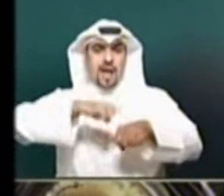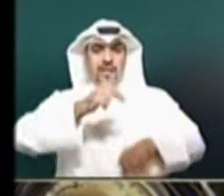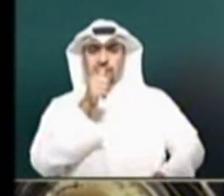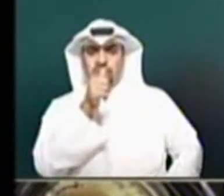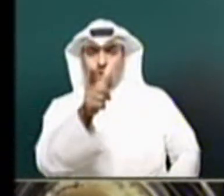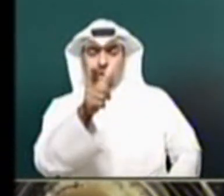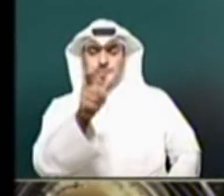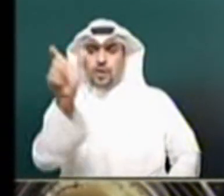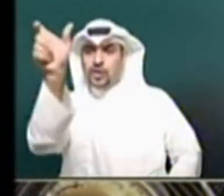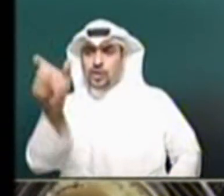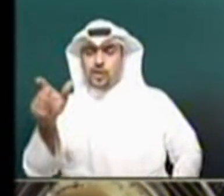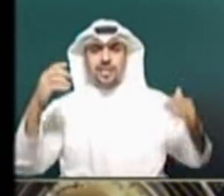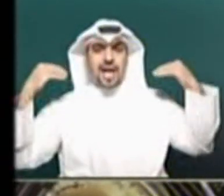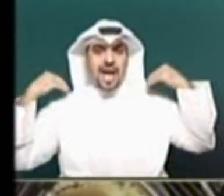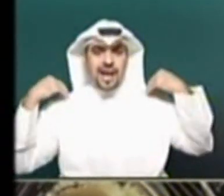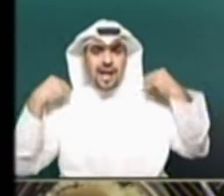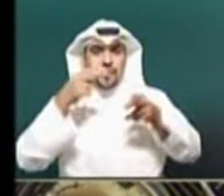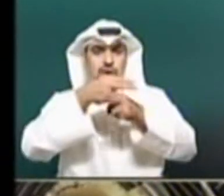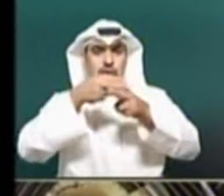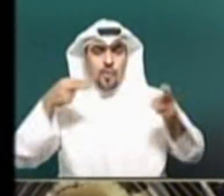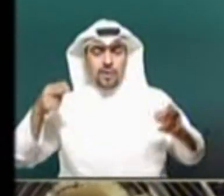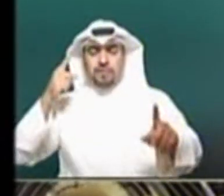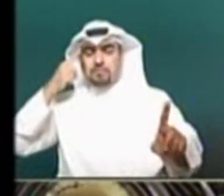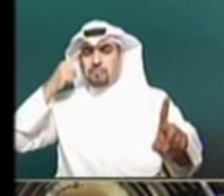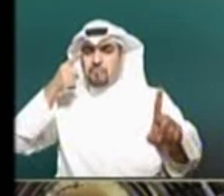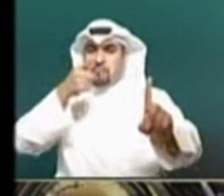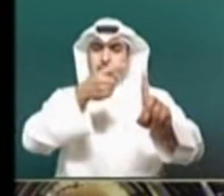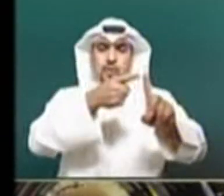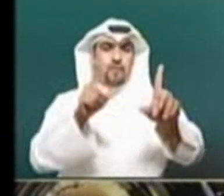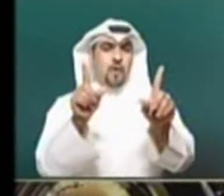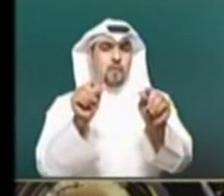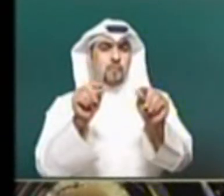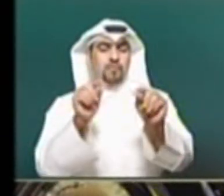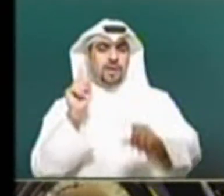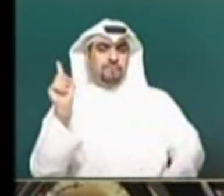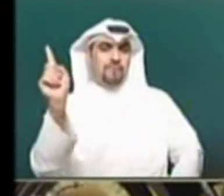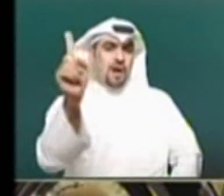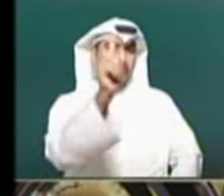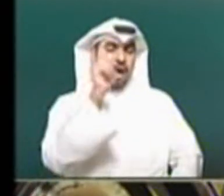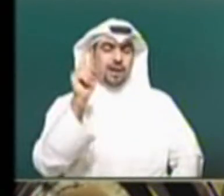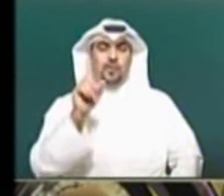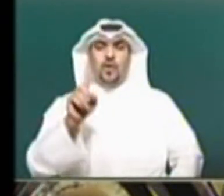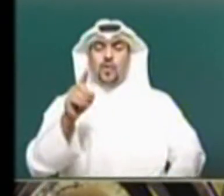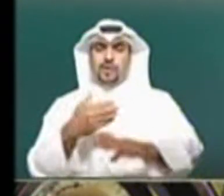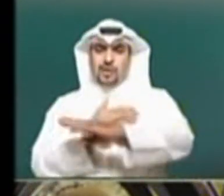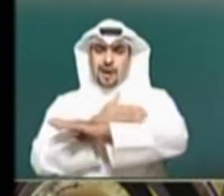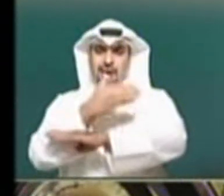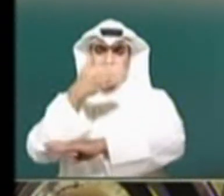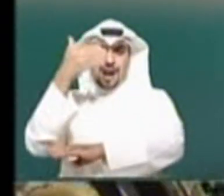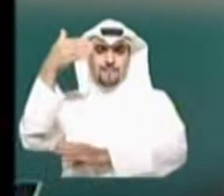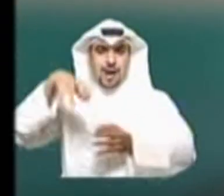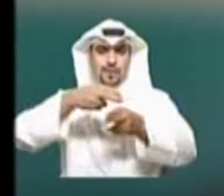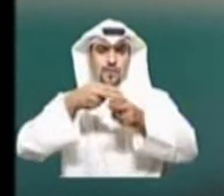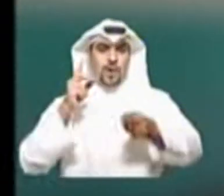الرياضيين الكويتيين يثبتون دائما تميزهم في المنافسات الدولية ورفع علم بلادهم خفاقا.